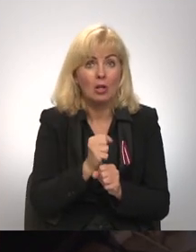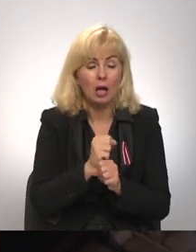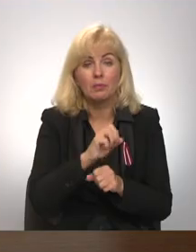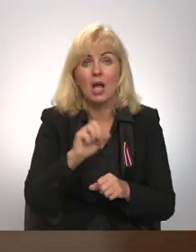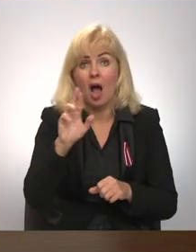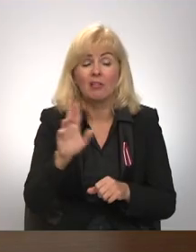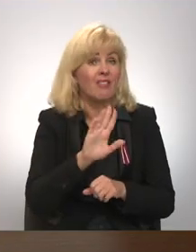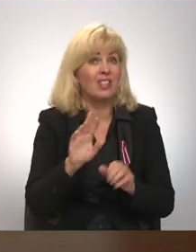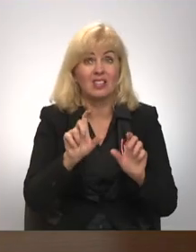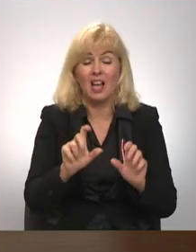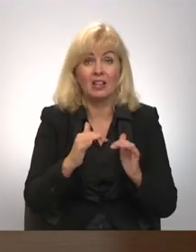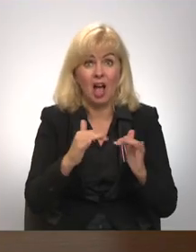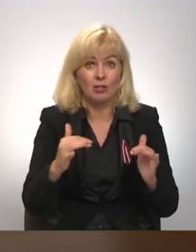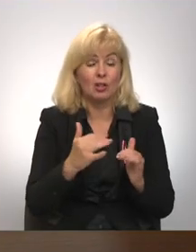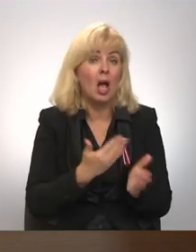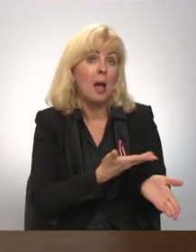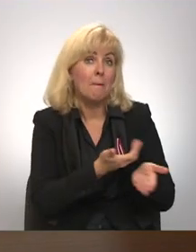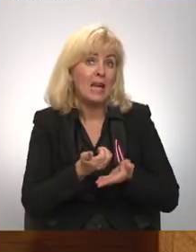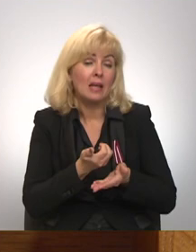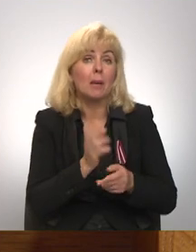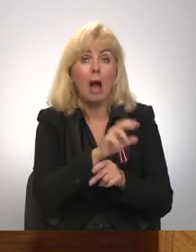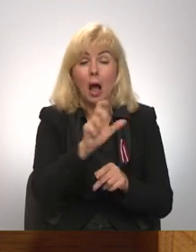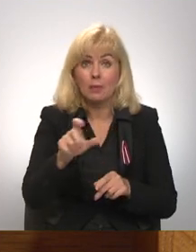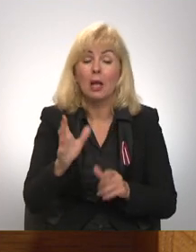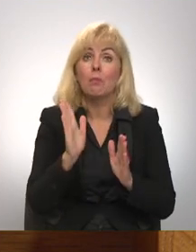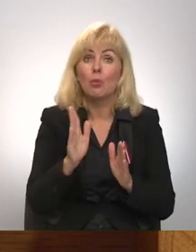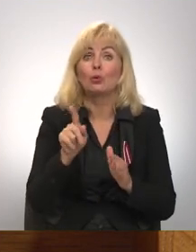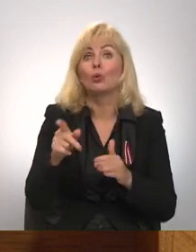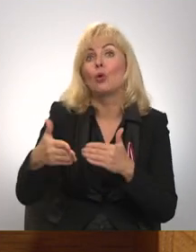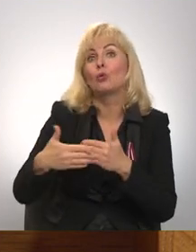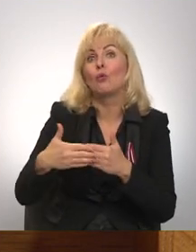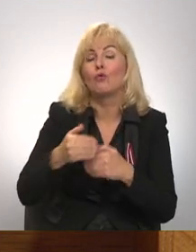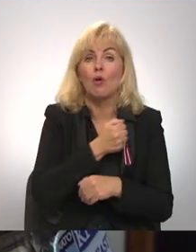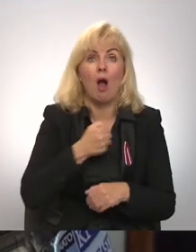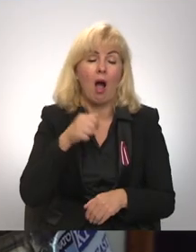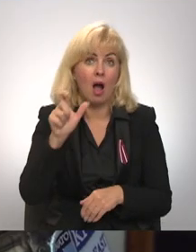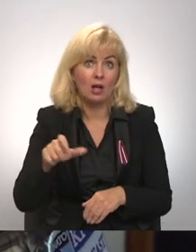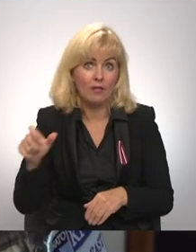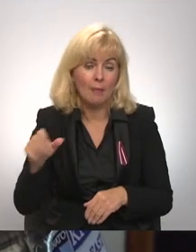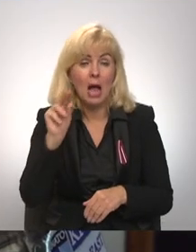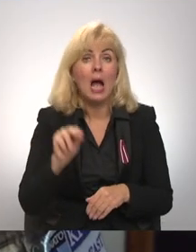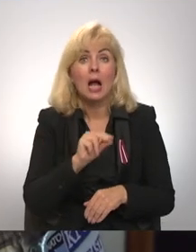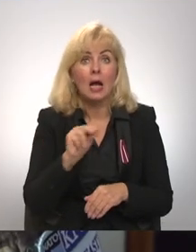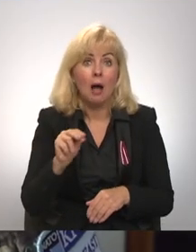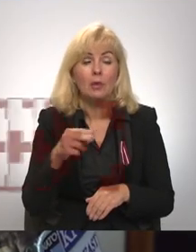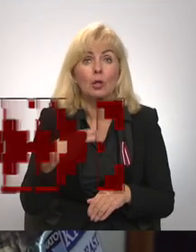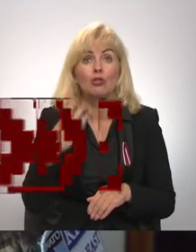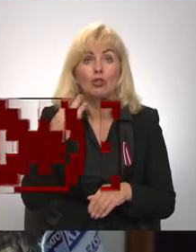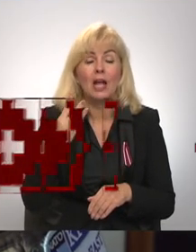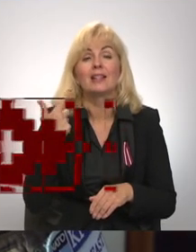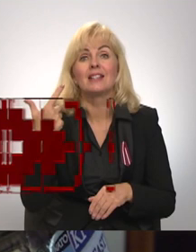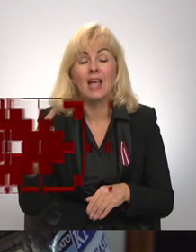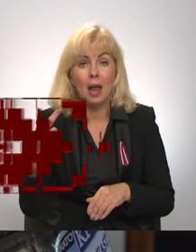nevis sēdēt pie galda un pieņemt apmeklētājus, bet būt tuvu karavīriem. Kapelāns pieejams 24/7,